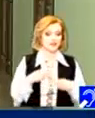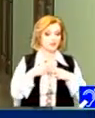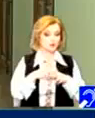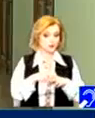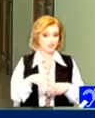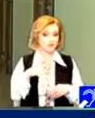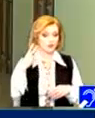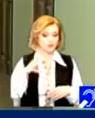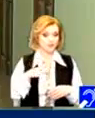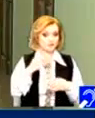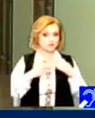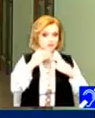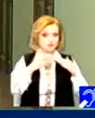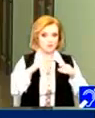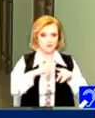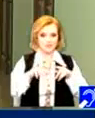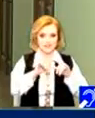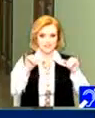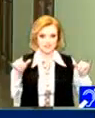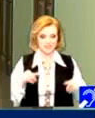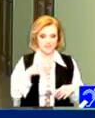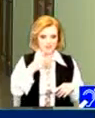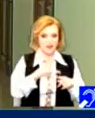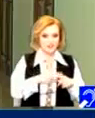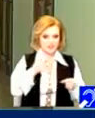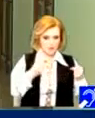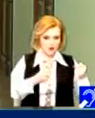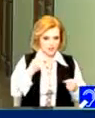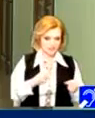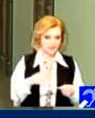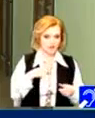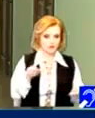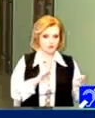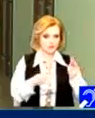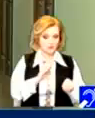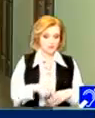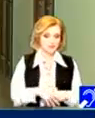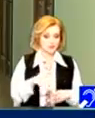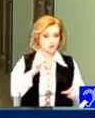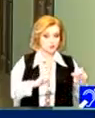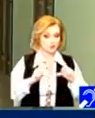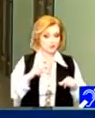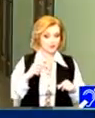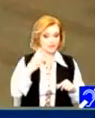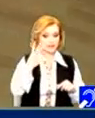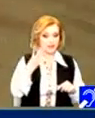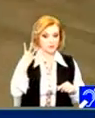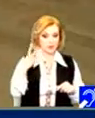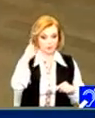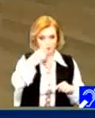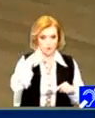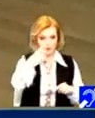Tehnologiile evoluează cu pași rapizi. Un exemplu în acest sens este și această mașină care a fost ansamblată și proiectată de studenții anului 3 și 4 de la